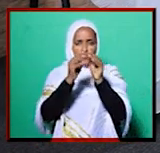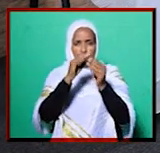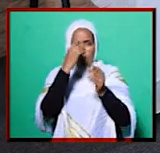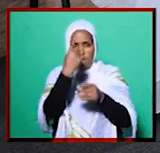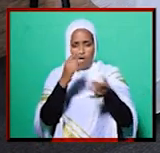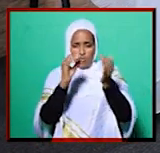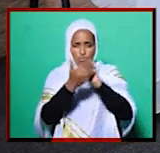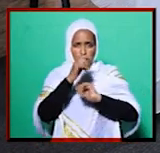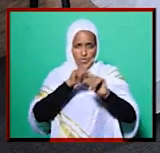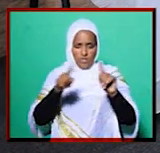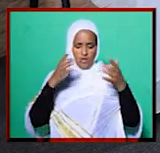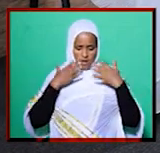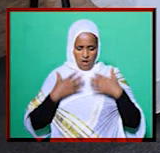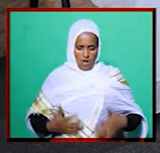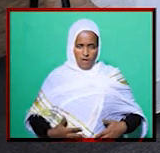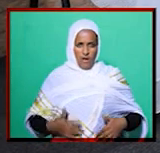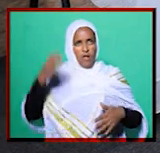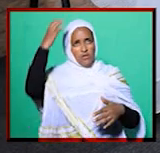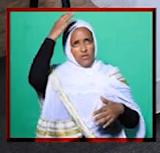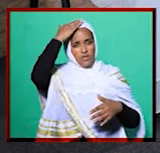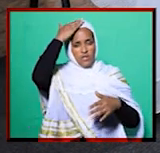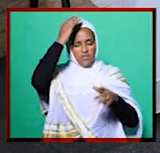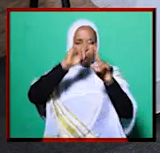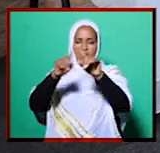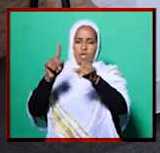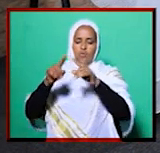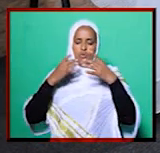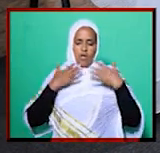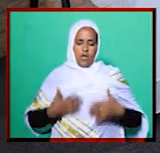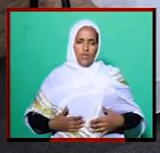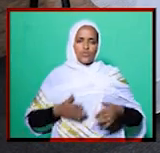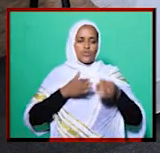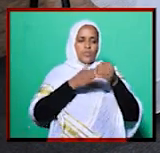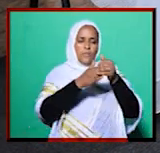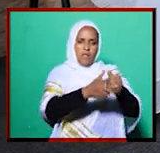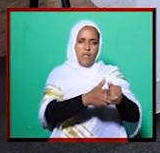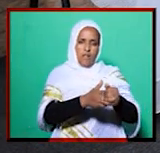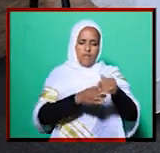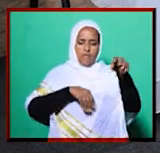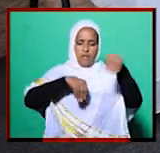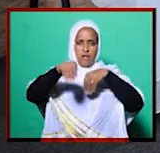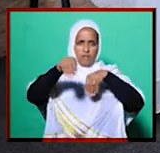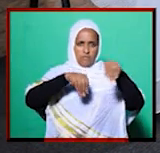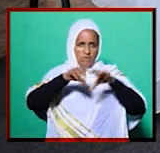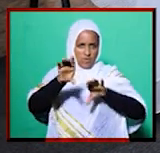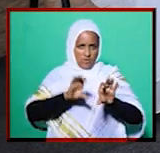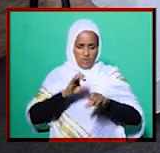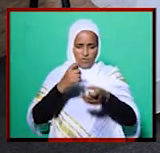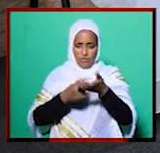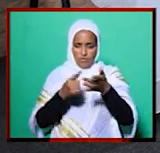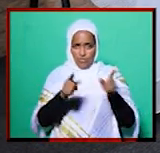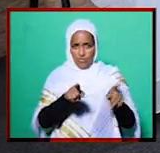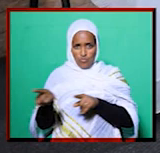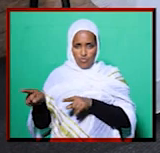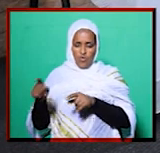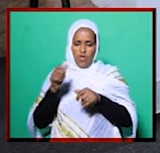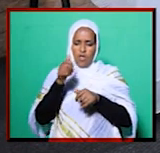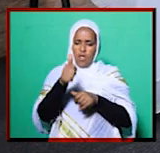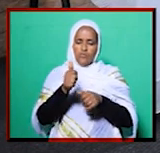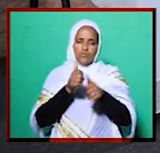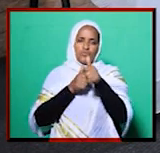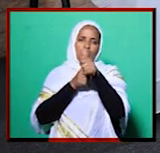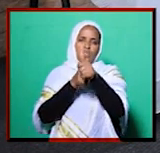ሲኖዶስ ቅድም እንዳልነው አንድ ሆኖ ግን አካል ራስ ሆኖ የተለያዩ አካላቶቹን ይመራል፣ ያንቀሳቅሳል። እነሱም